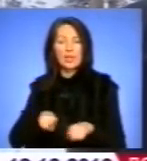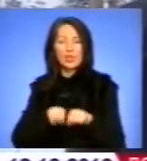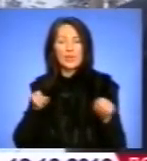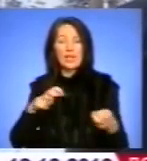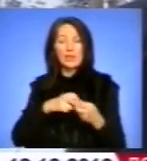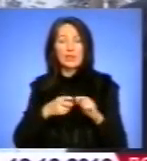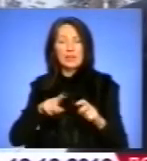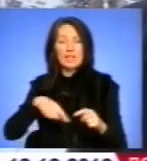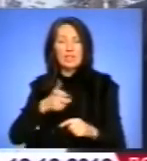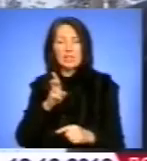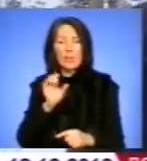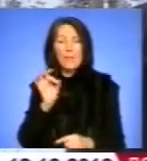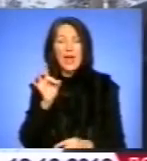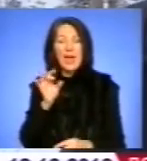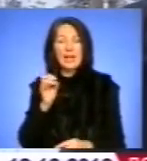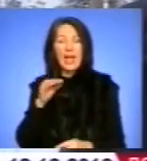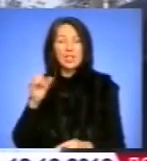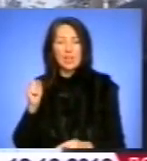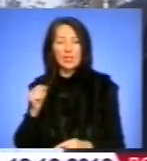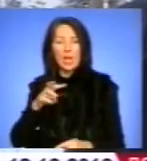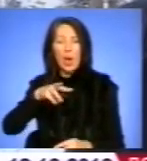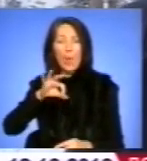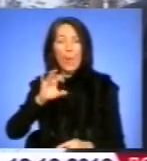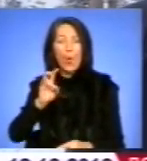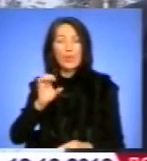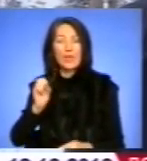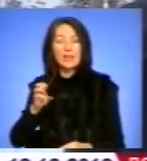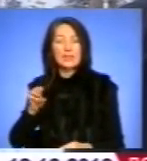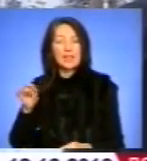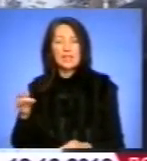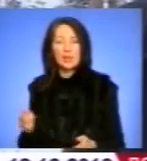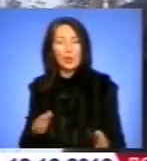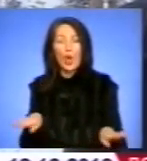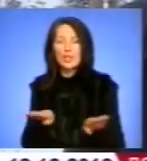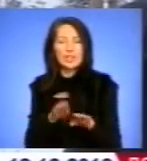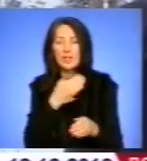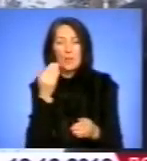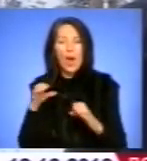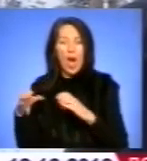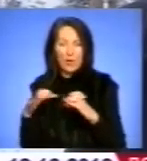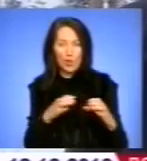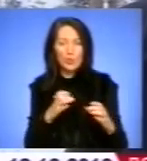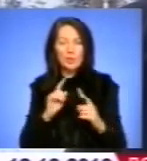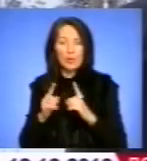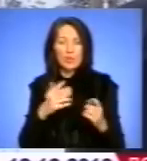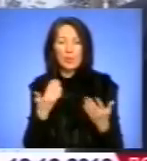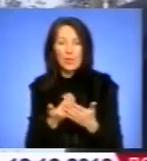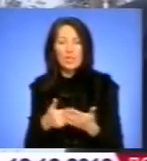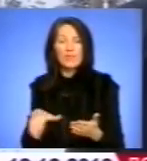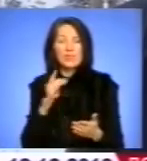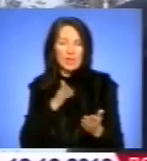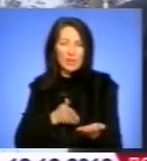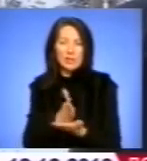Бережани, на Монастирець дорога закрита, немає автобусних маршрутів. Тобто майже всі напрямки відкриті.